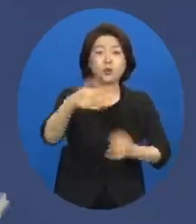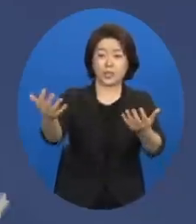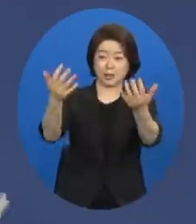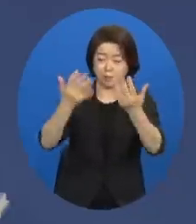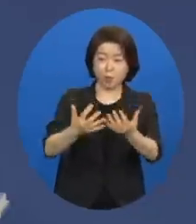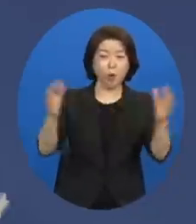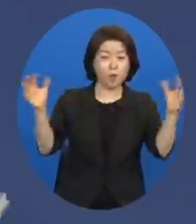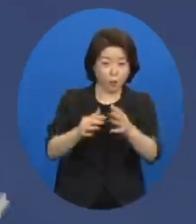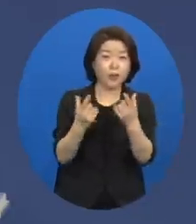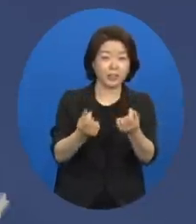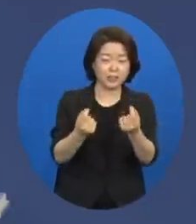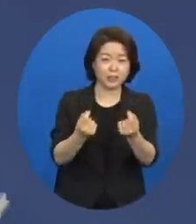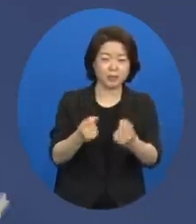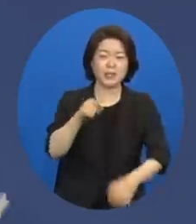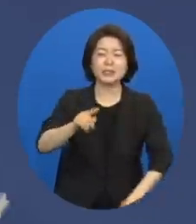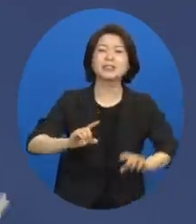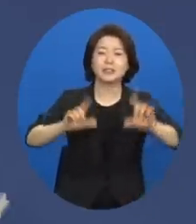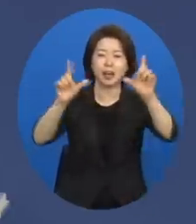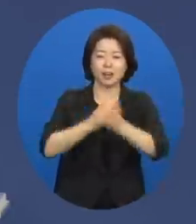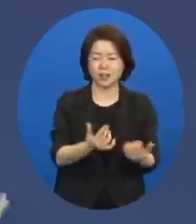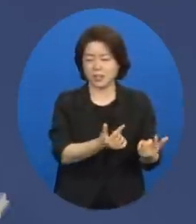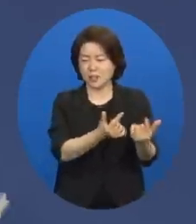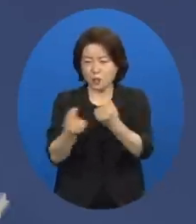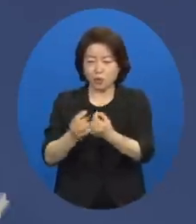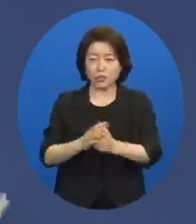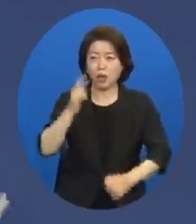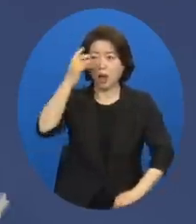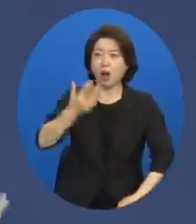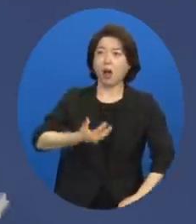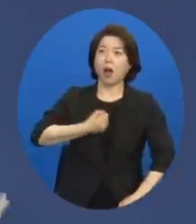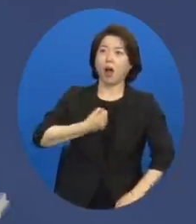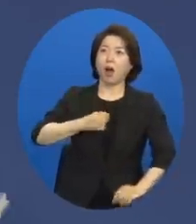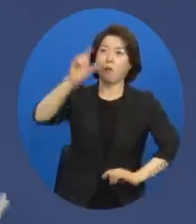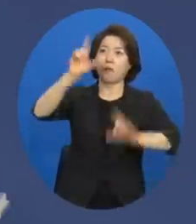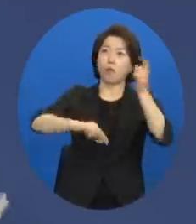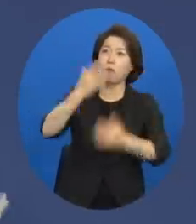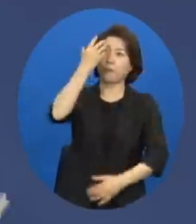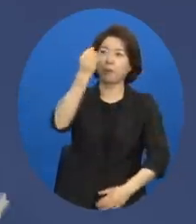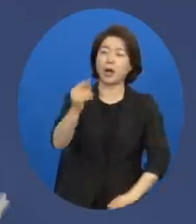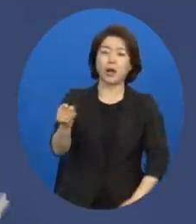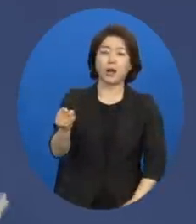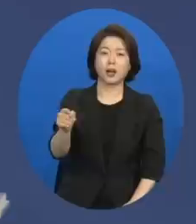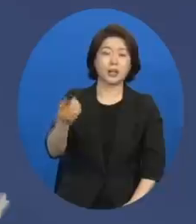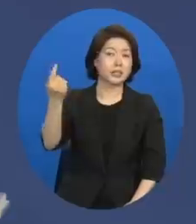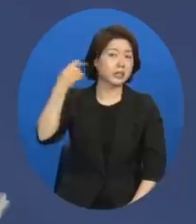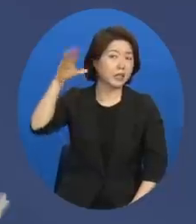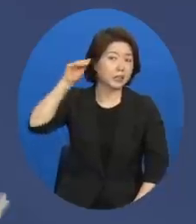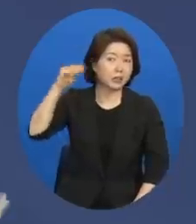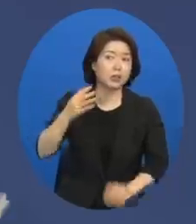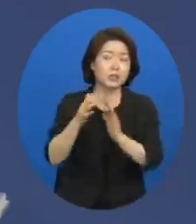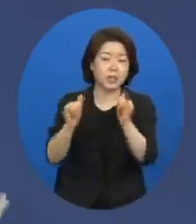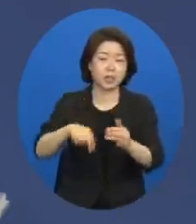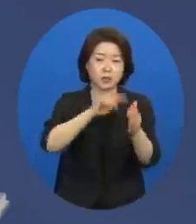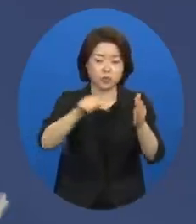밤에 우리 모두처럼 다 같이 그 충격적인 장면을 보고 들었던 사람 중에